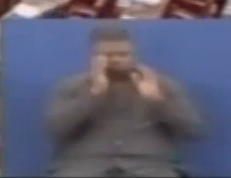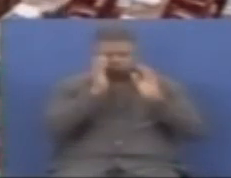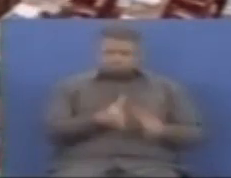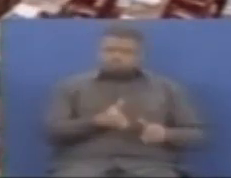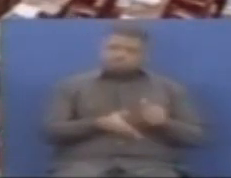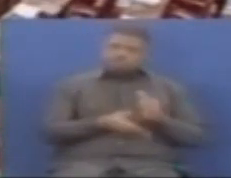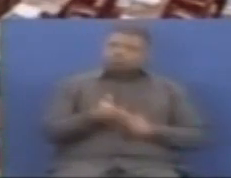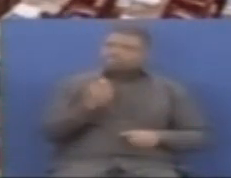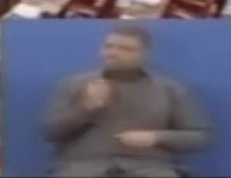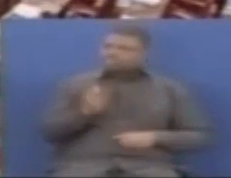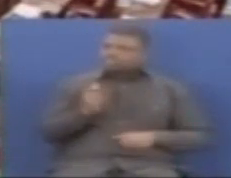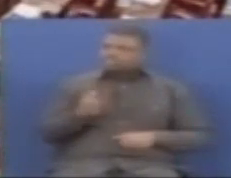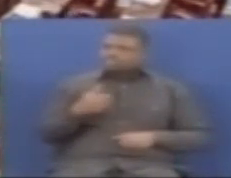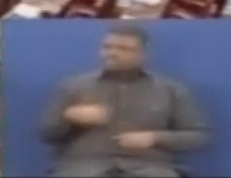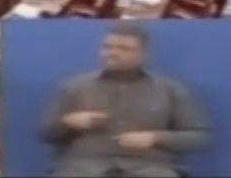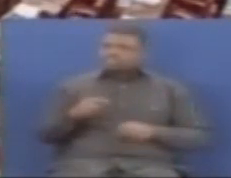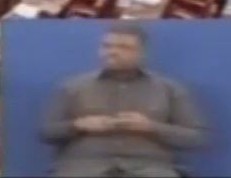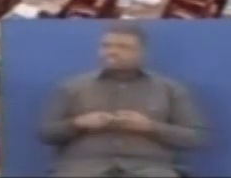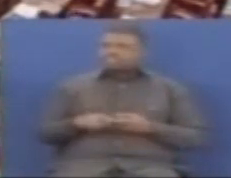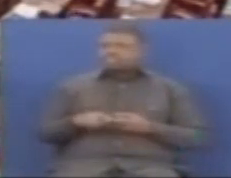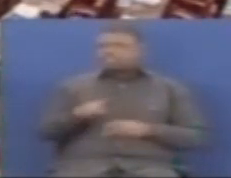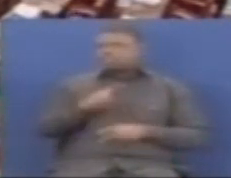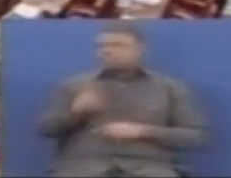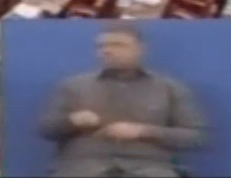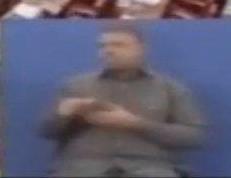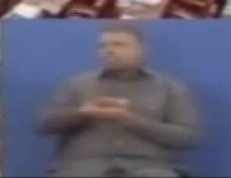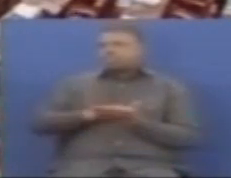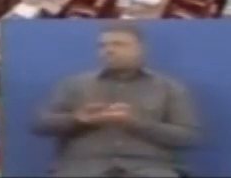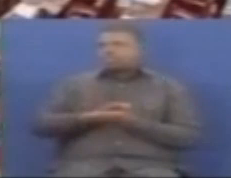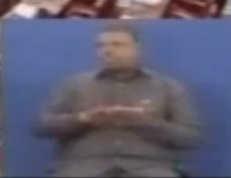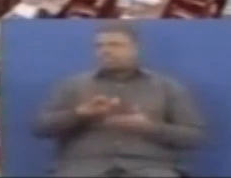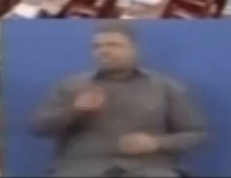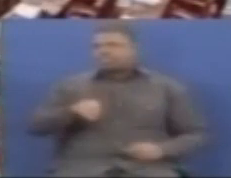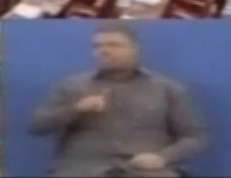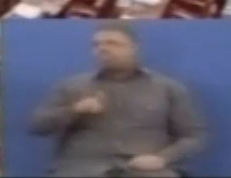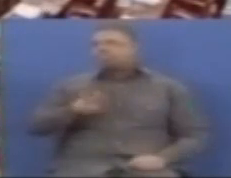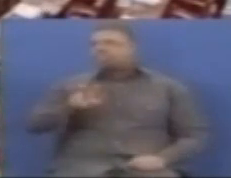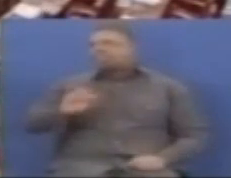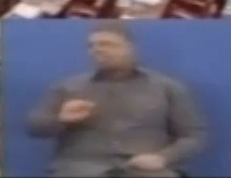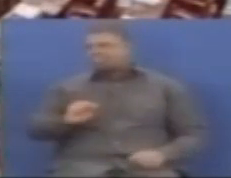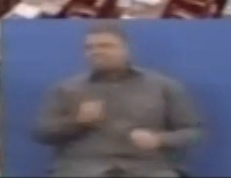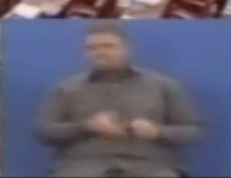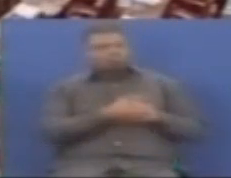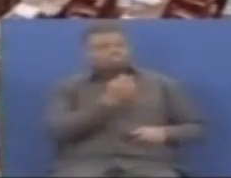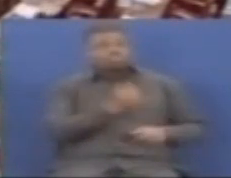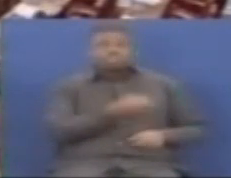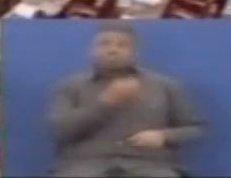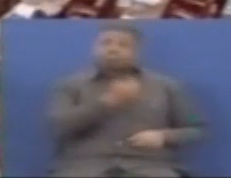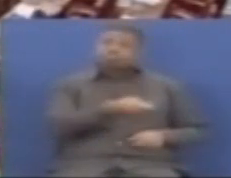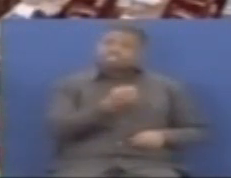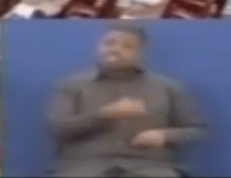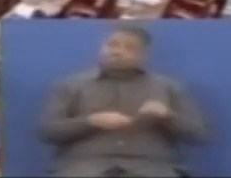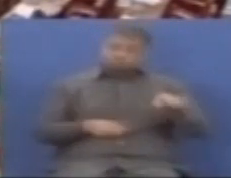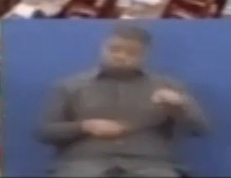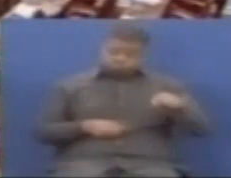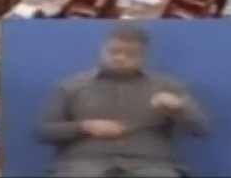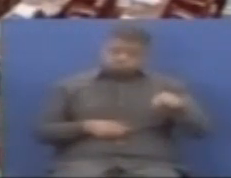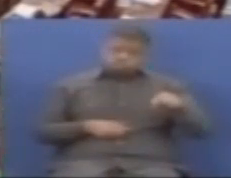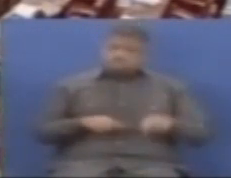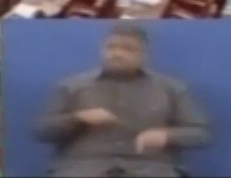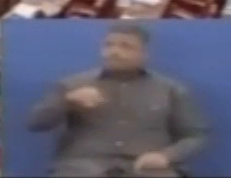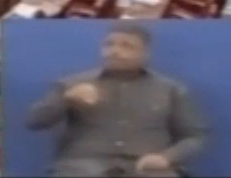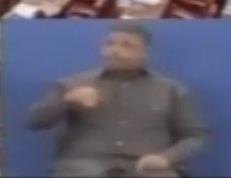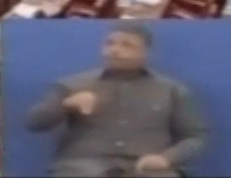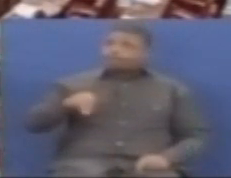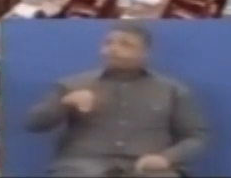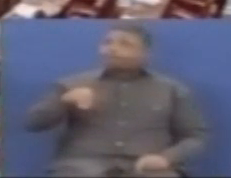Waziri kwa majibu mazuri ya swali la msingi la Mheshimiwa Mzava. Lakini Mheshimiwa Naibu Spika, nimpongeze sana Mheshimiwa Mzava, pamoja